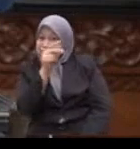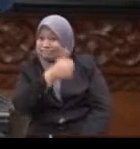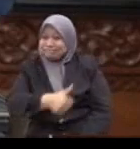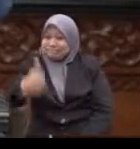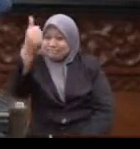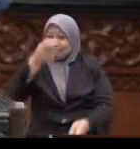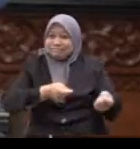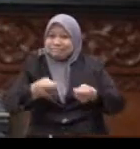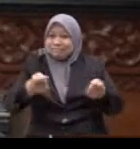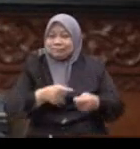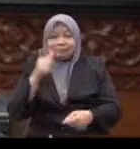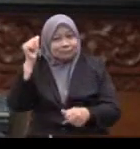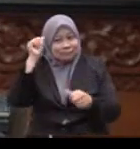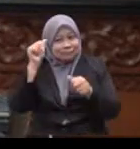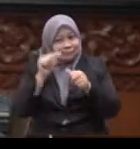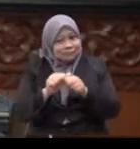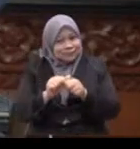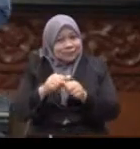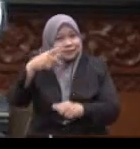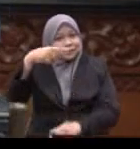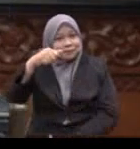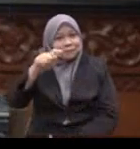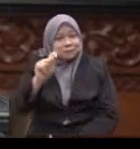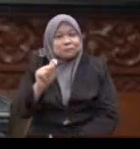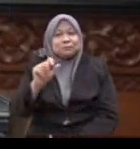speaker tapi Ingatan